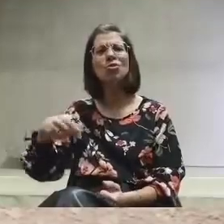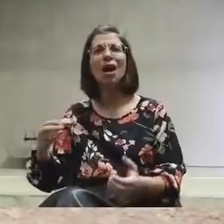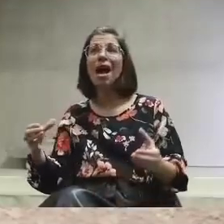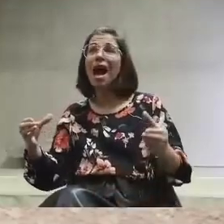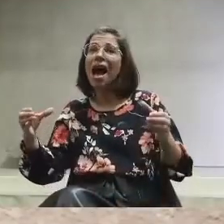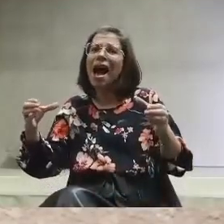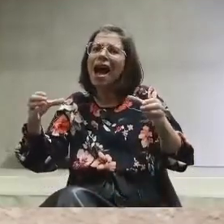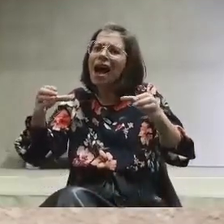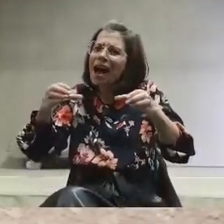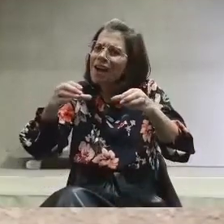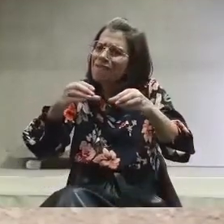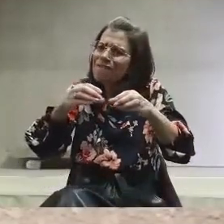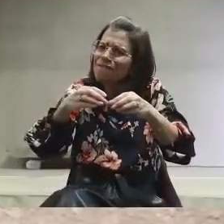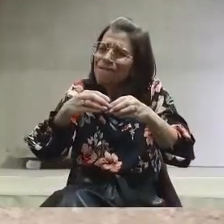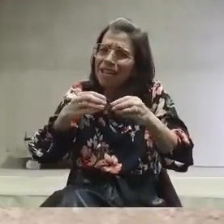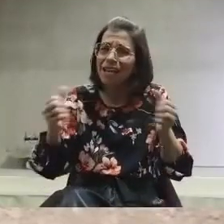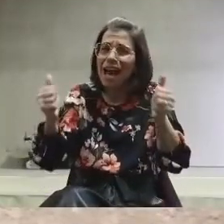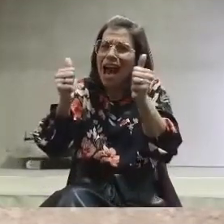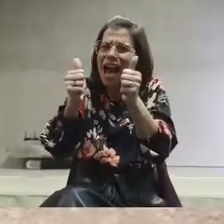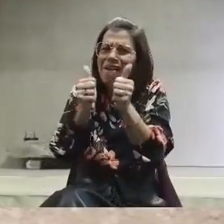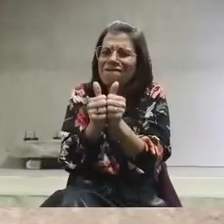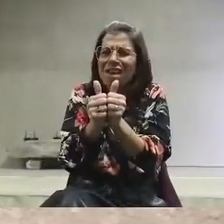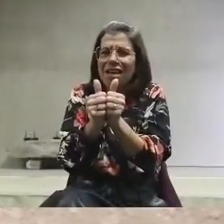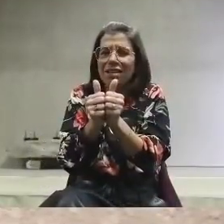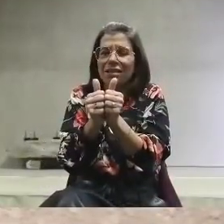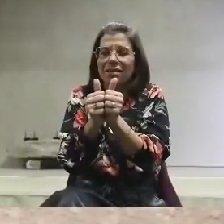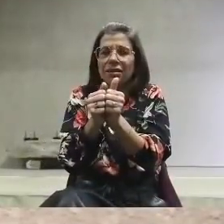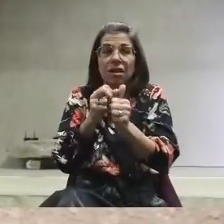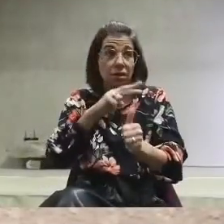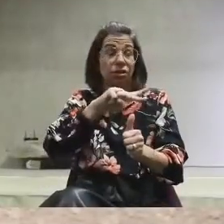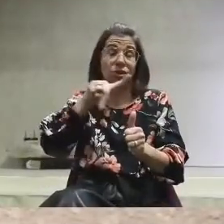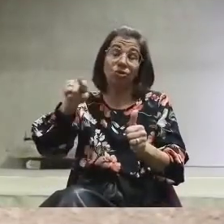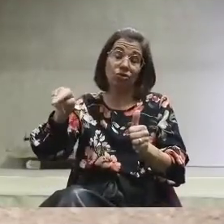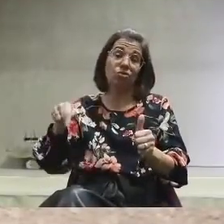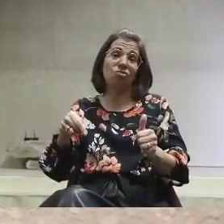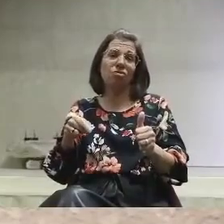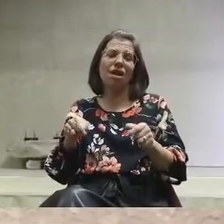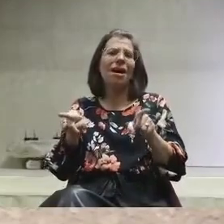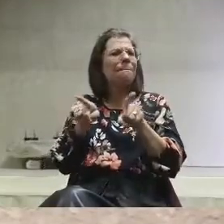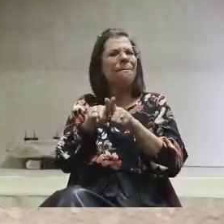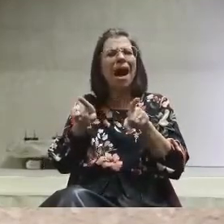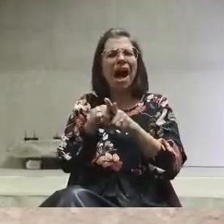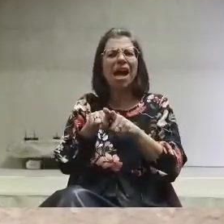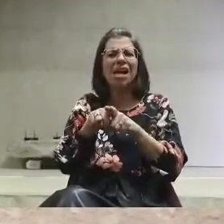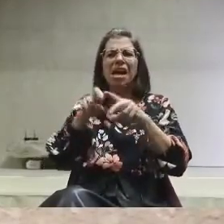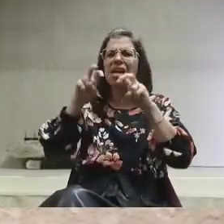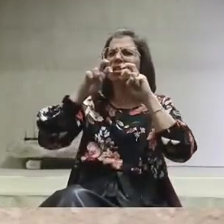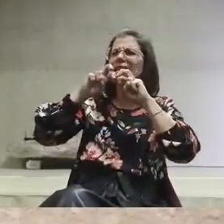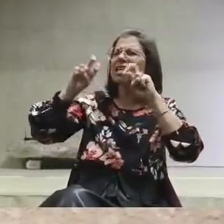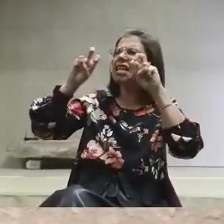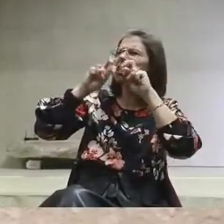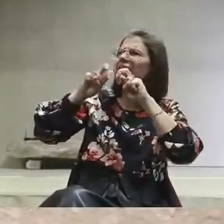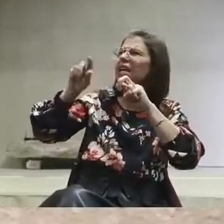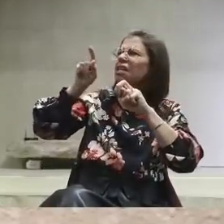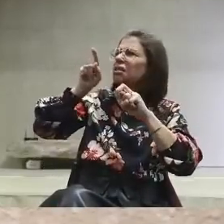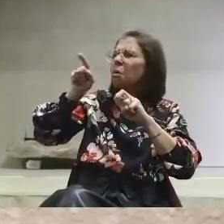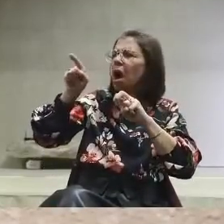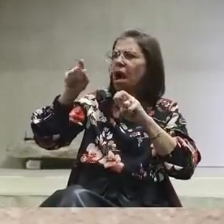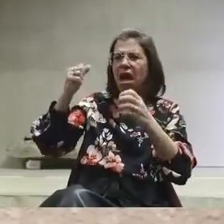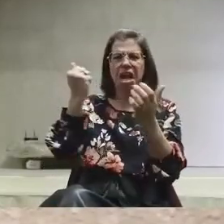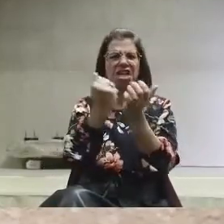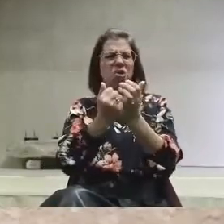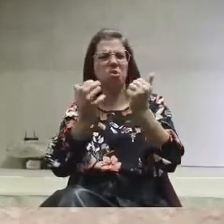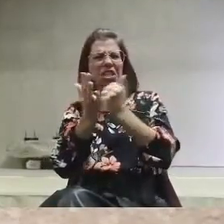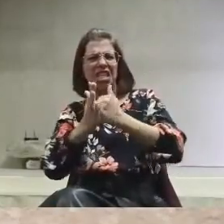qui ont crié « Crucifie-le ». me rappelle de ce songe d'un